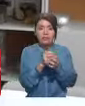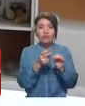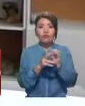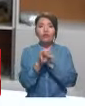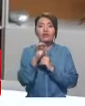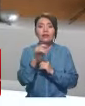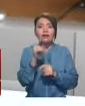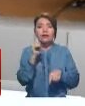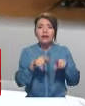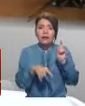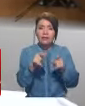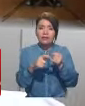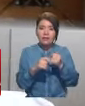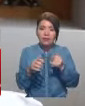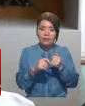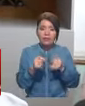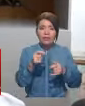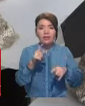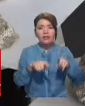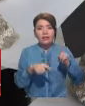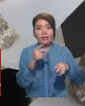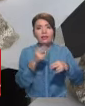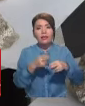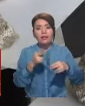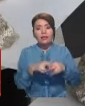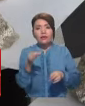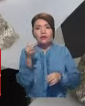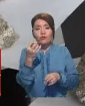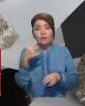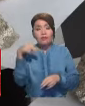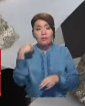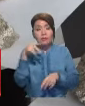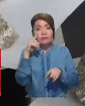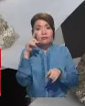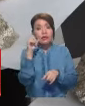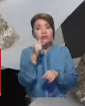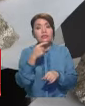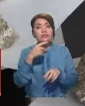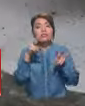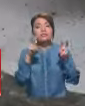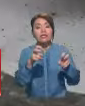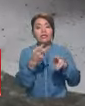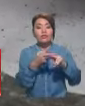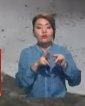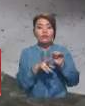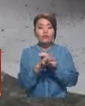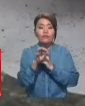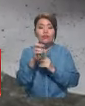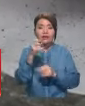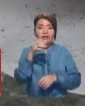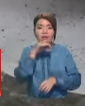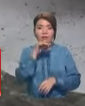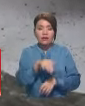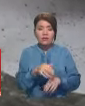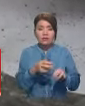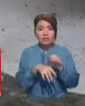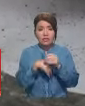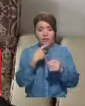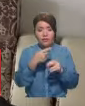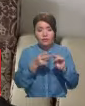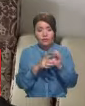называемые редкоземельные и редкометальные руды, которые президент назвал второй нефтью для страны, и за которыми, уверена и профессор Мизерная,